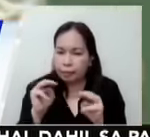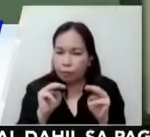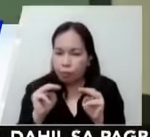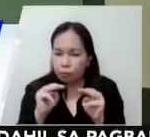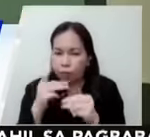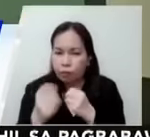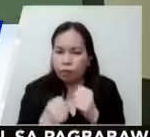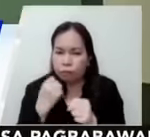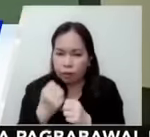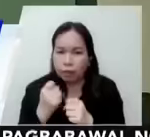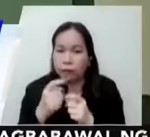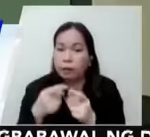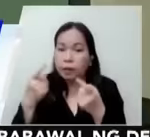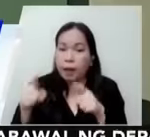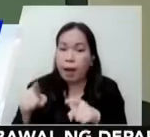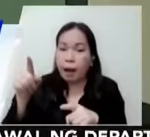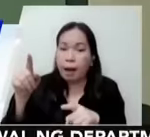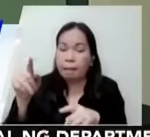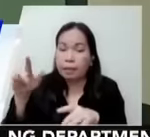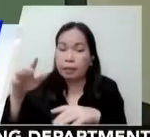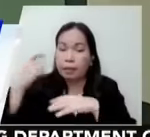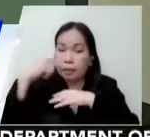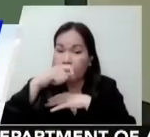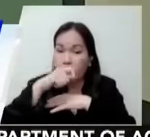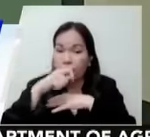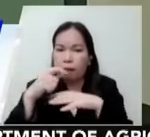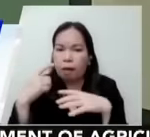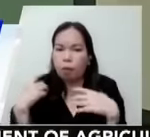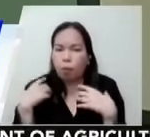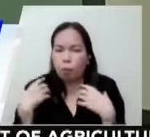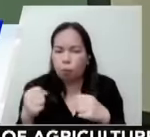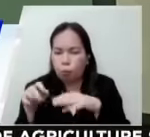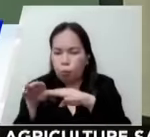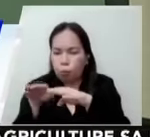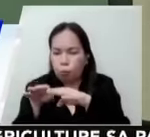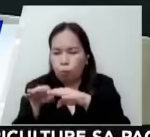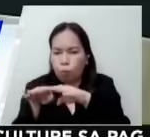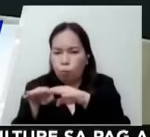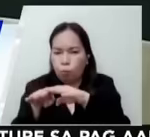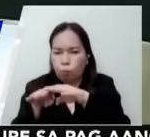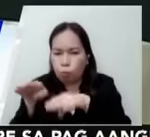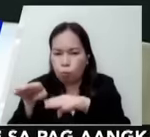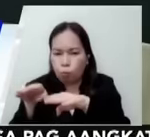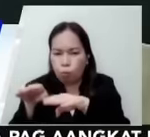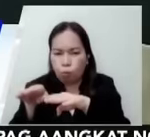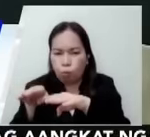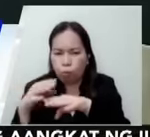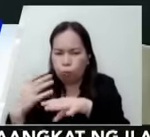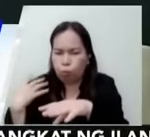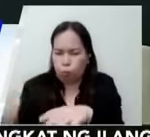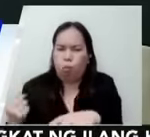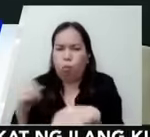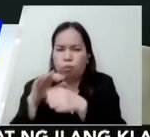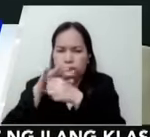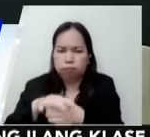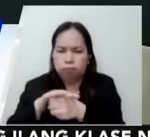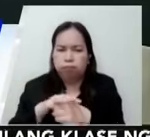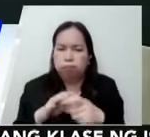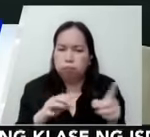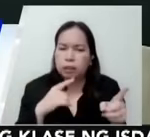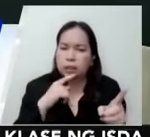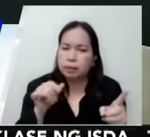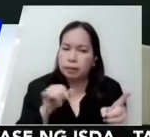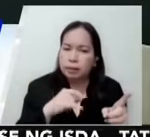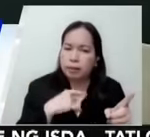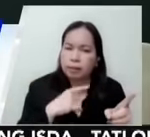dahil hindi nakilala ng fault sa Taiwan ang pressure. Kapareho sa sitwasyon sa Pilipinas. The Philippine archipelago is actually compressed on